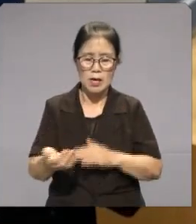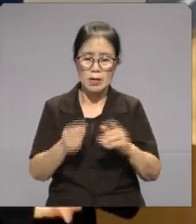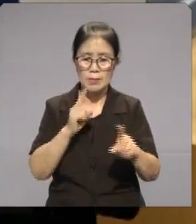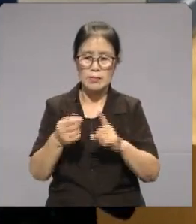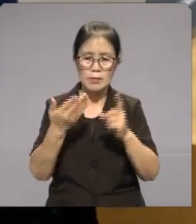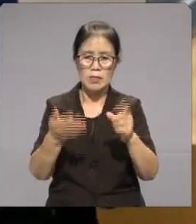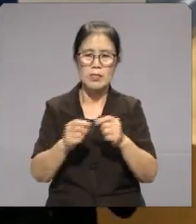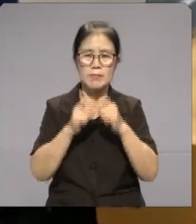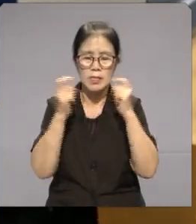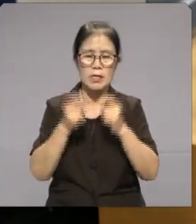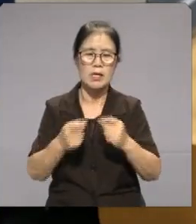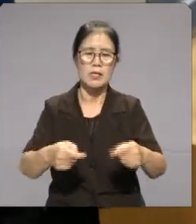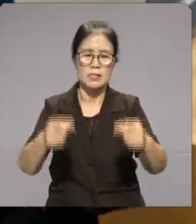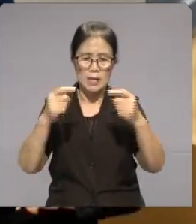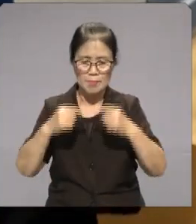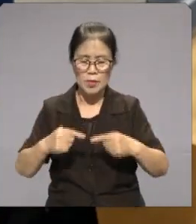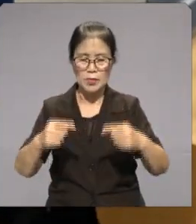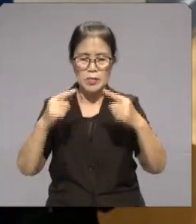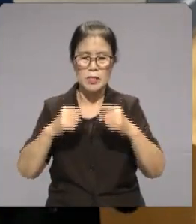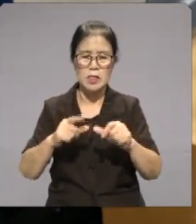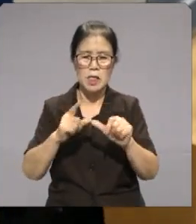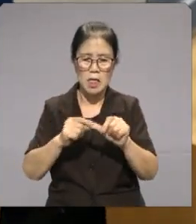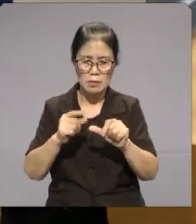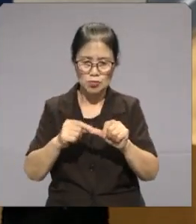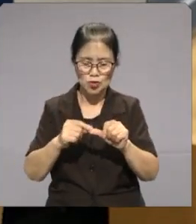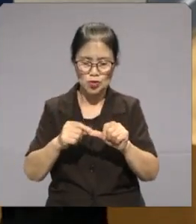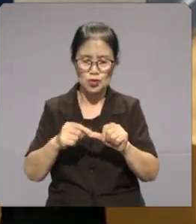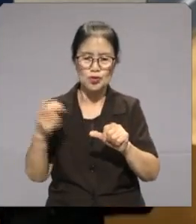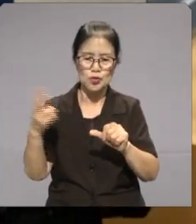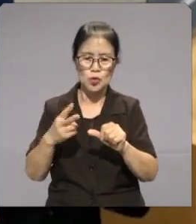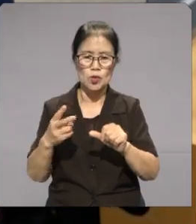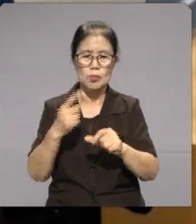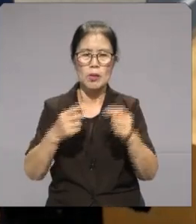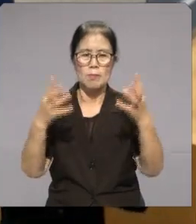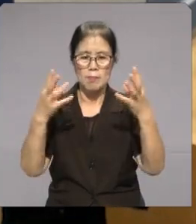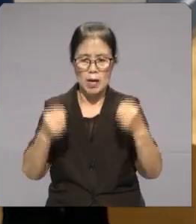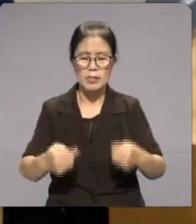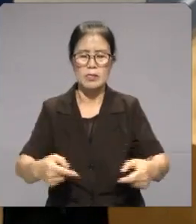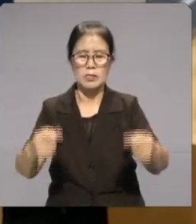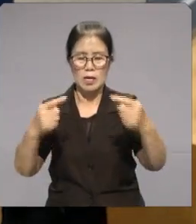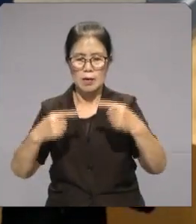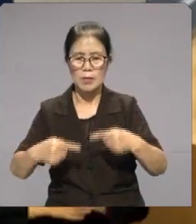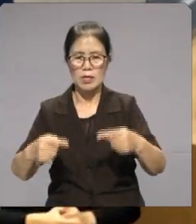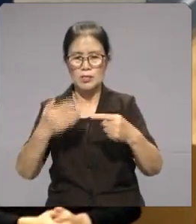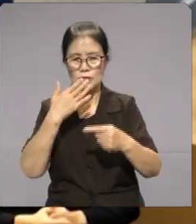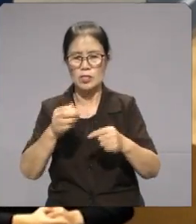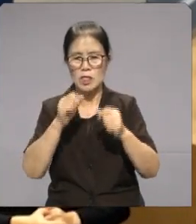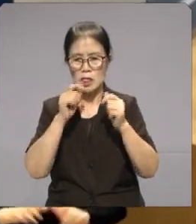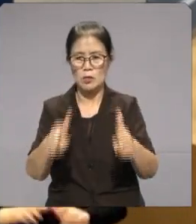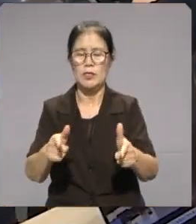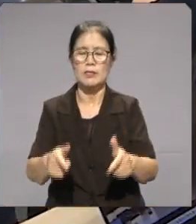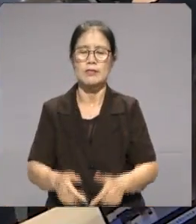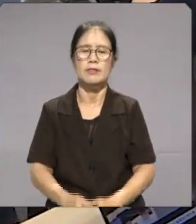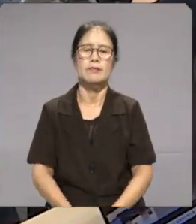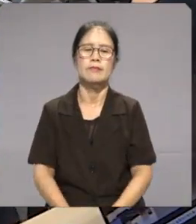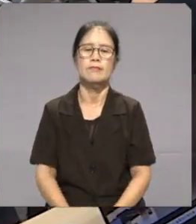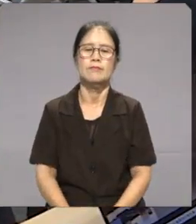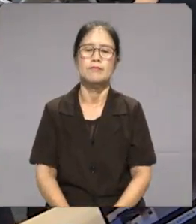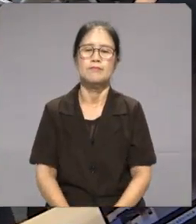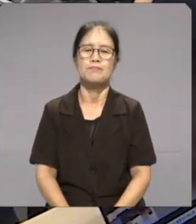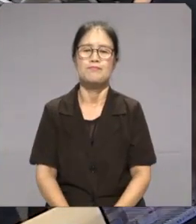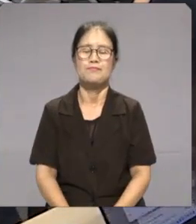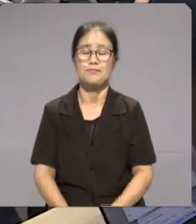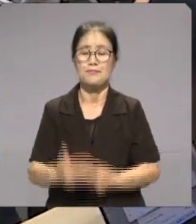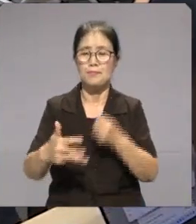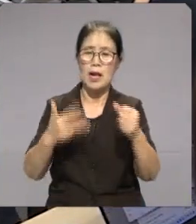민간의 참여를 그 일부 또는 보다 많이 참여할 수 있는 기회를